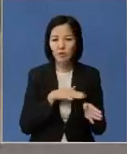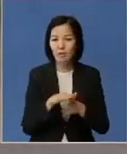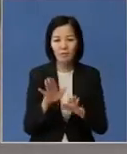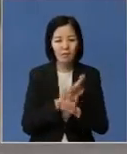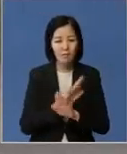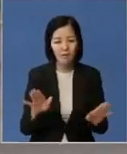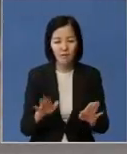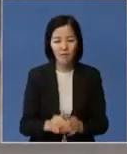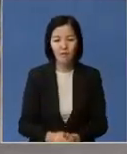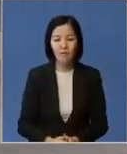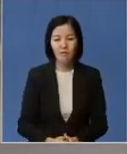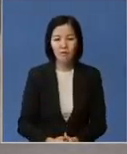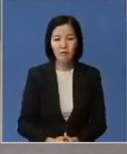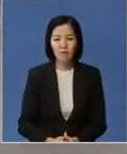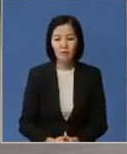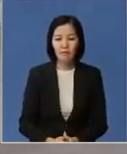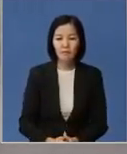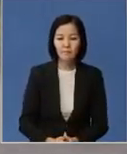басқа.